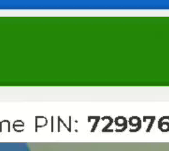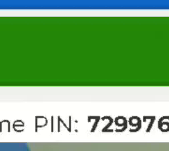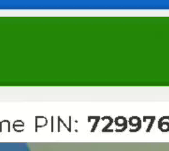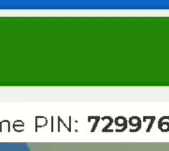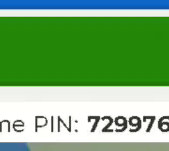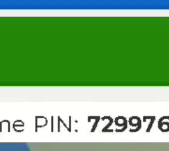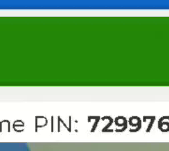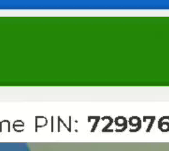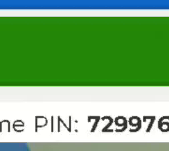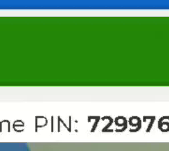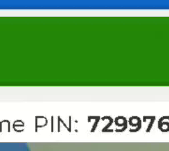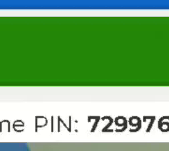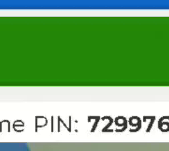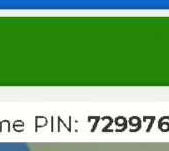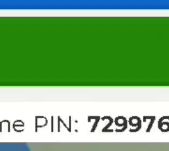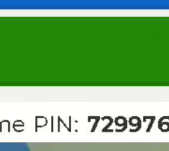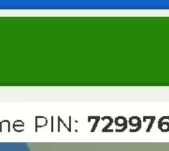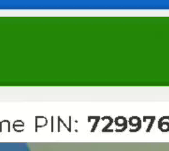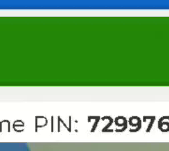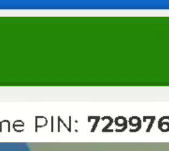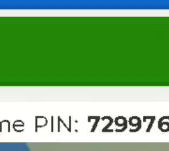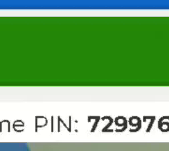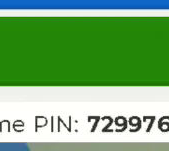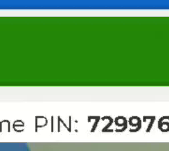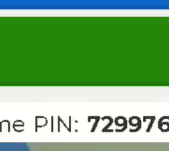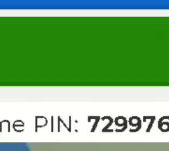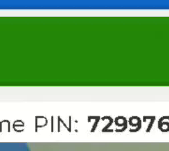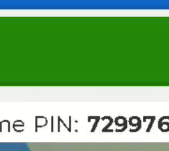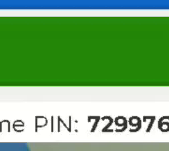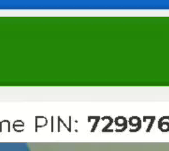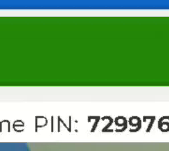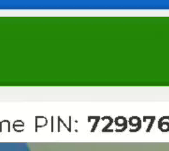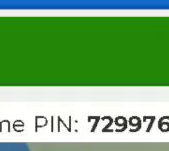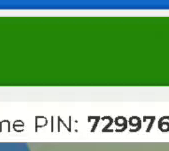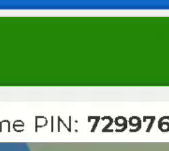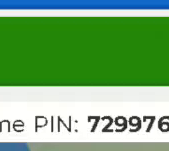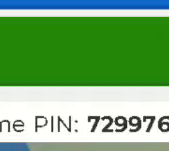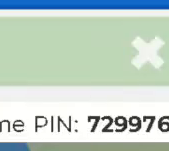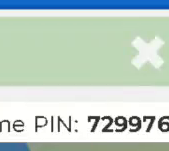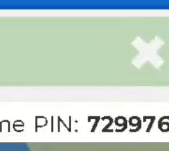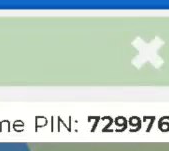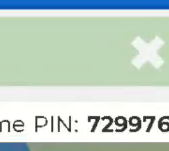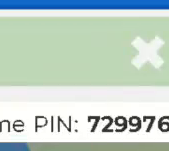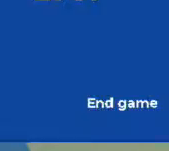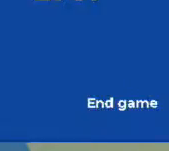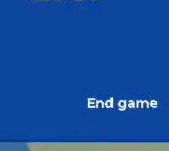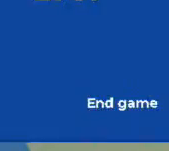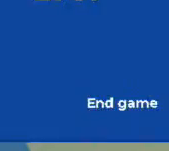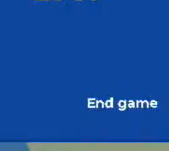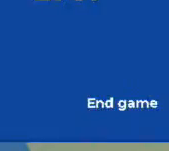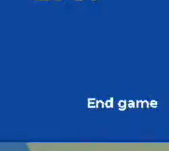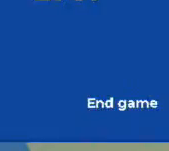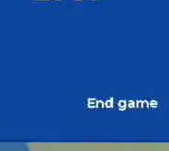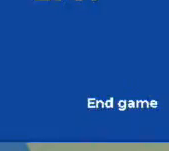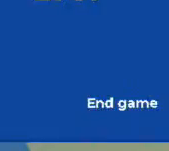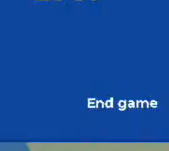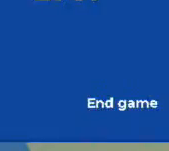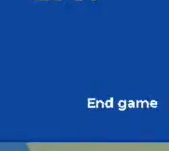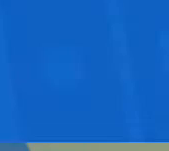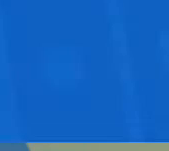21 oke kita lihat jawabannya yo yo